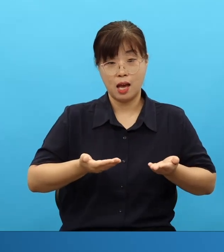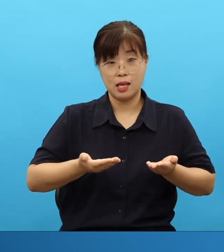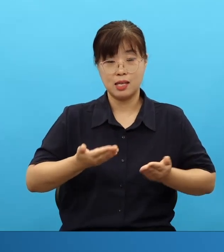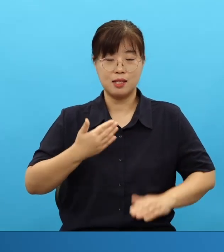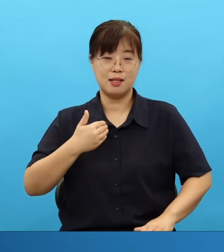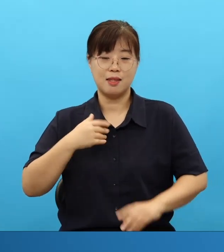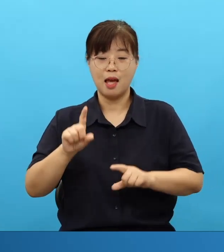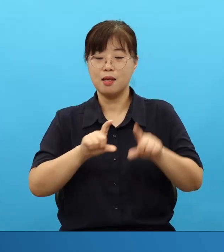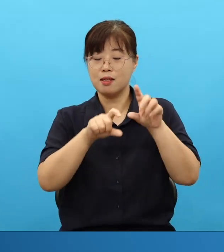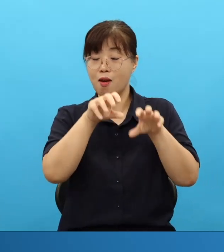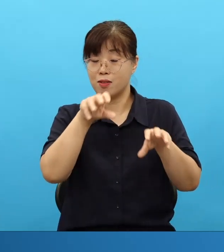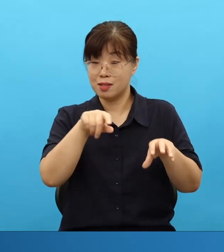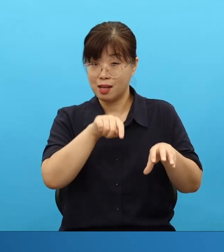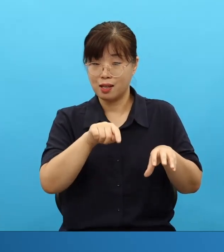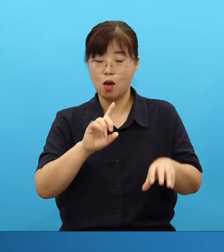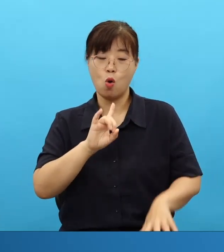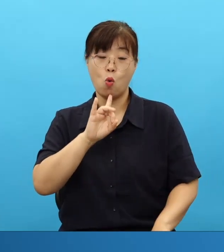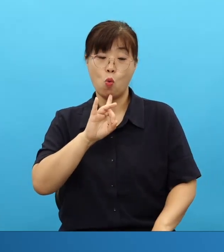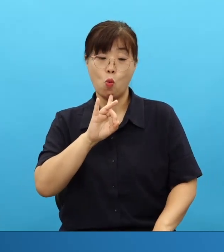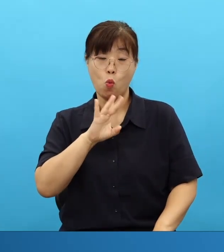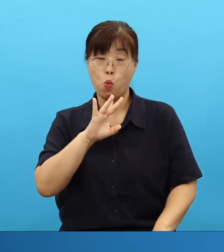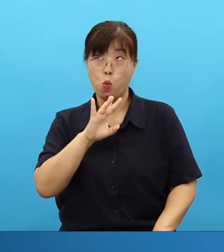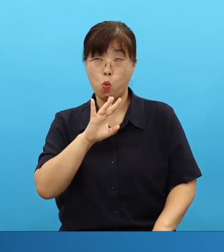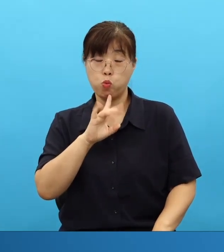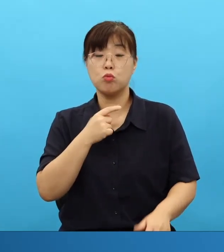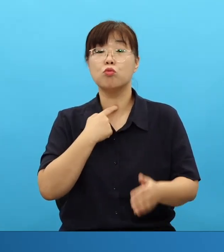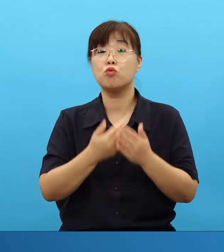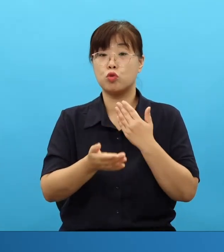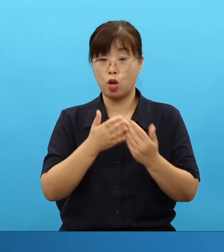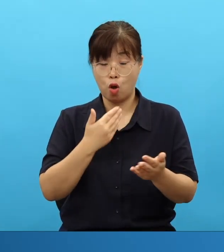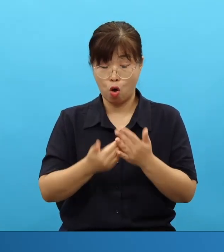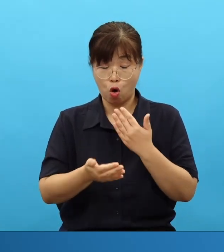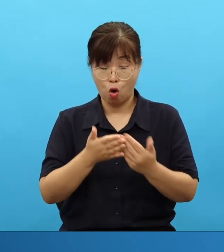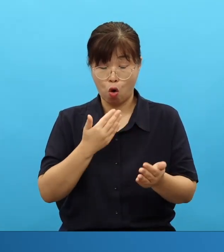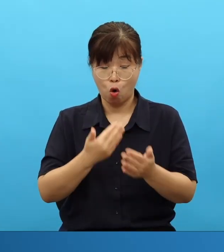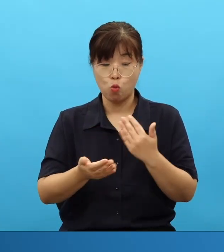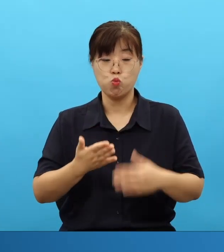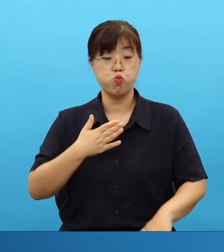오직이게이 그러면 사람이 올 수밖에 없어 유일성